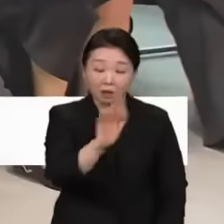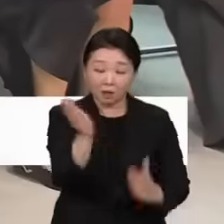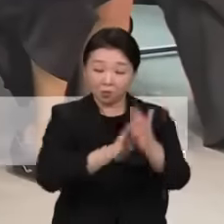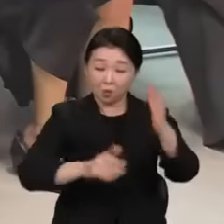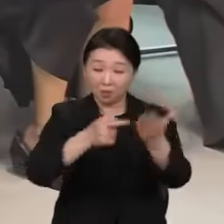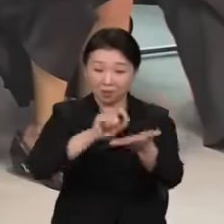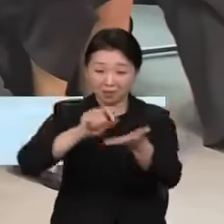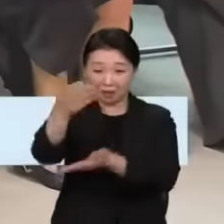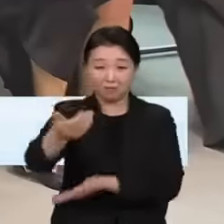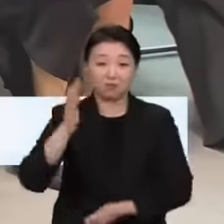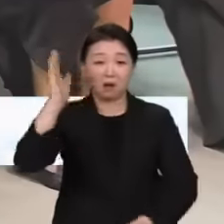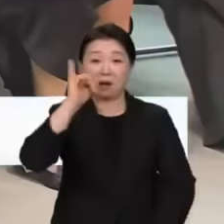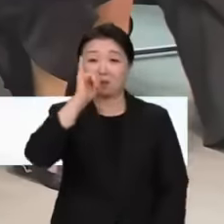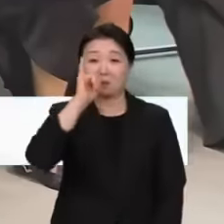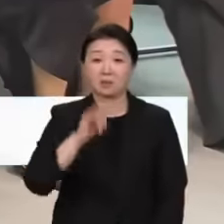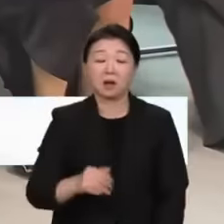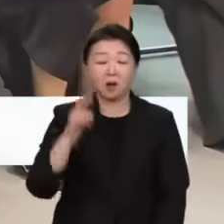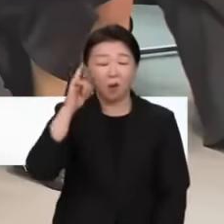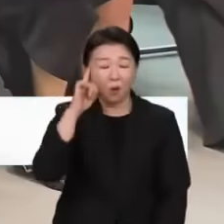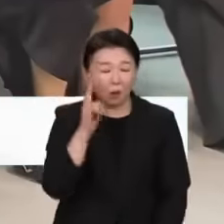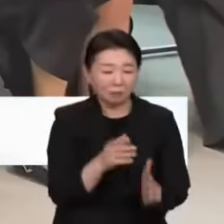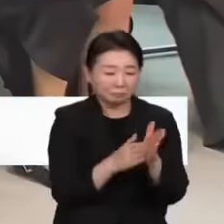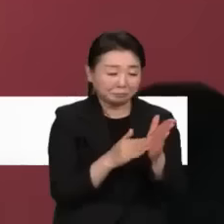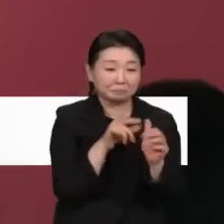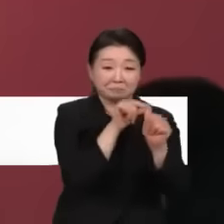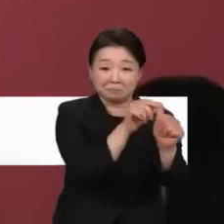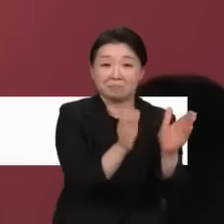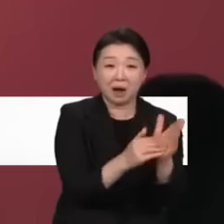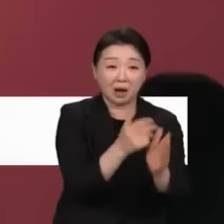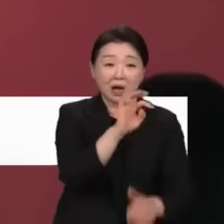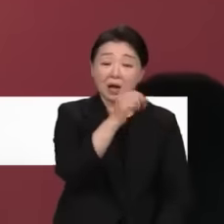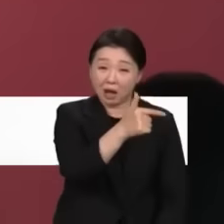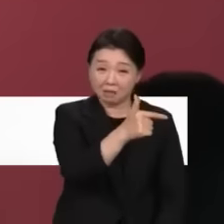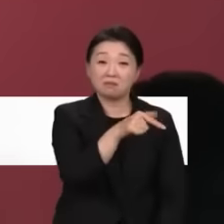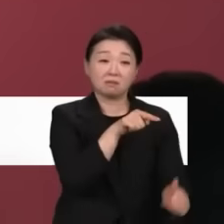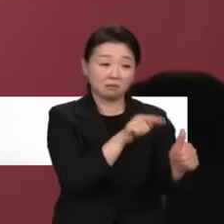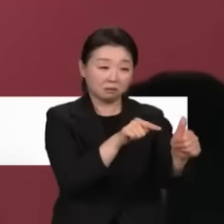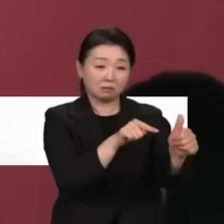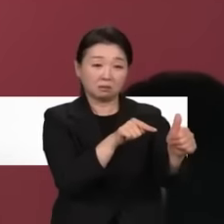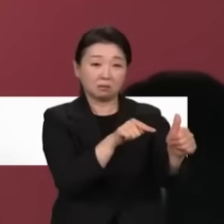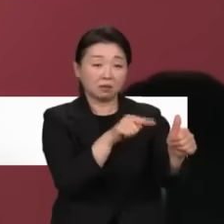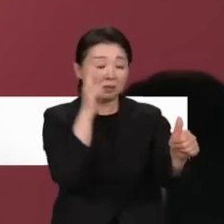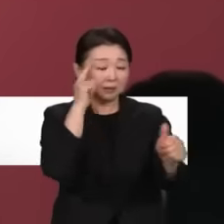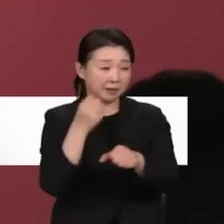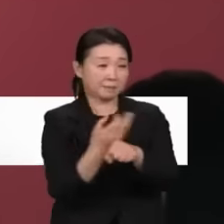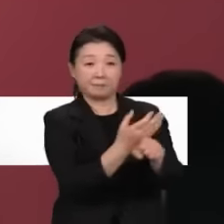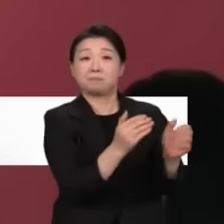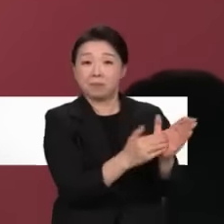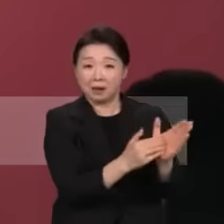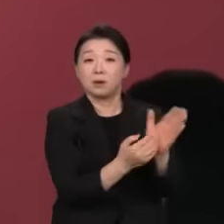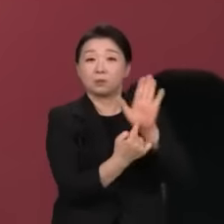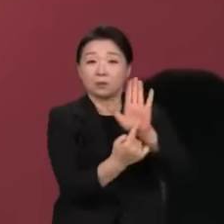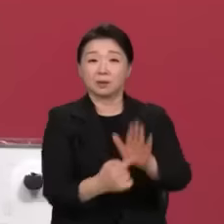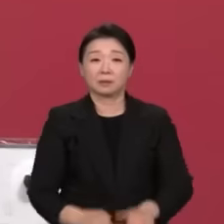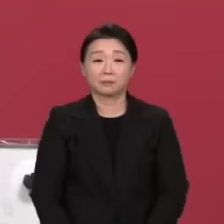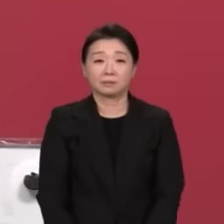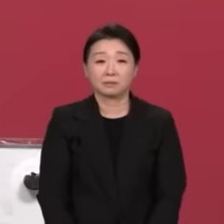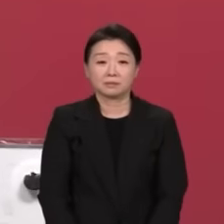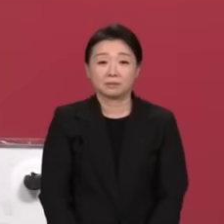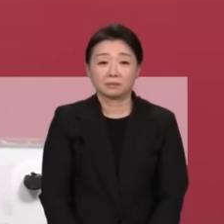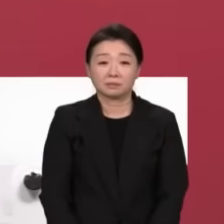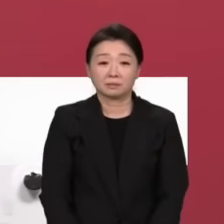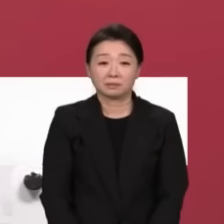의원은 비례대표 공천이 밀실 공천이었다면서 한동훈 비대위원장에게 이 같은 의견을 전달했다는 사실도 공개했습니다.